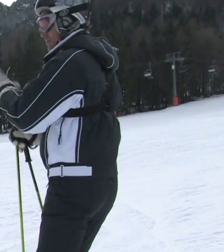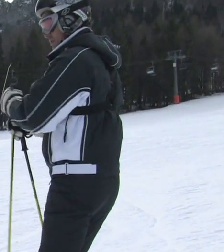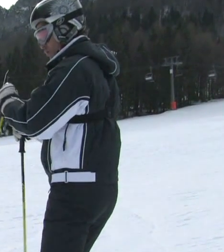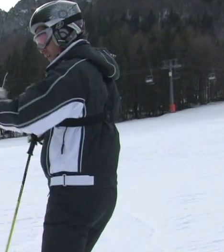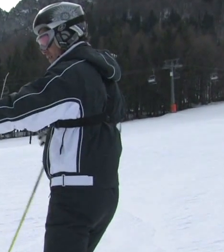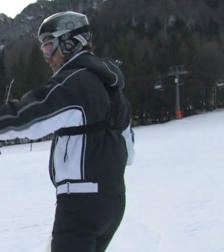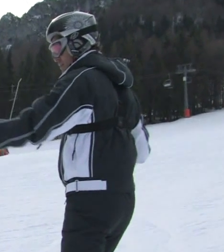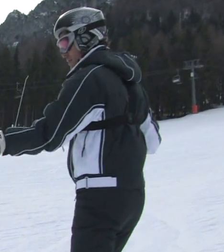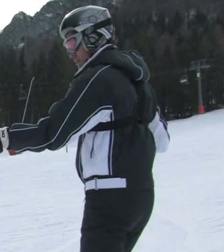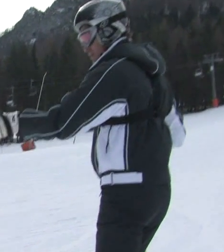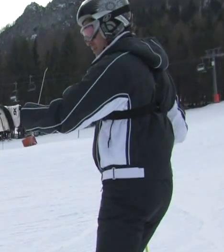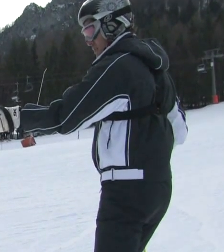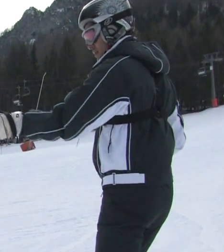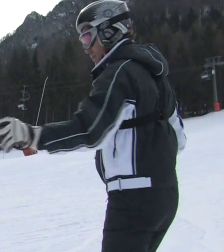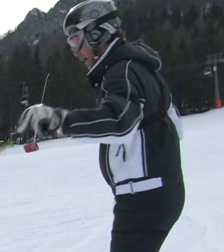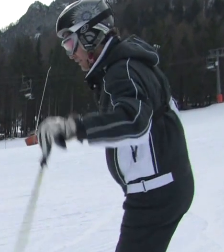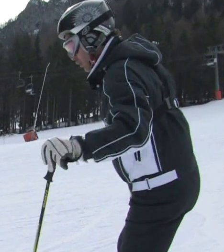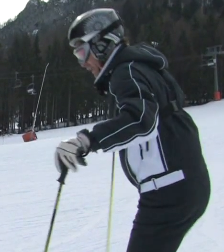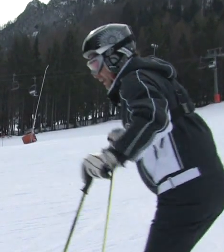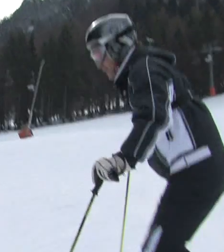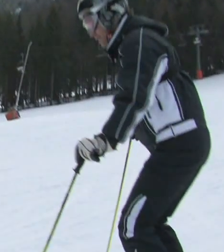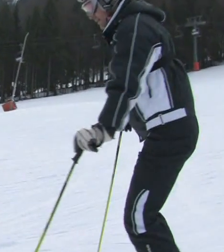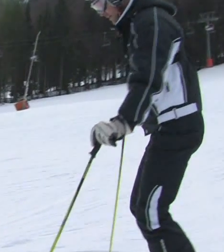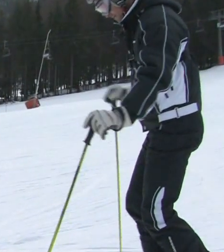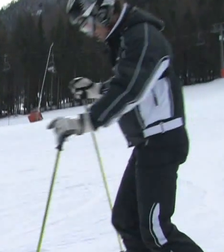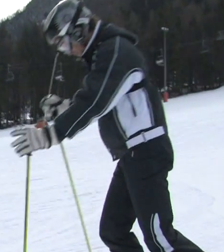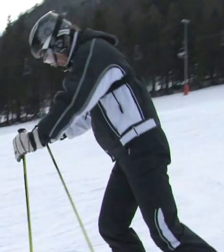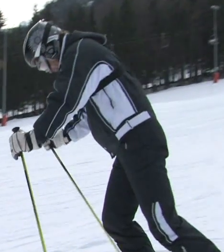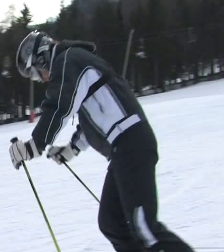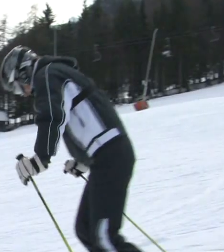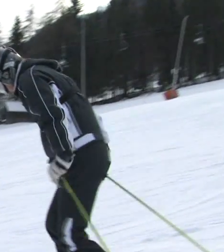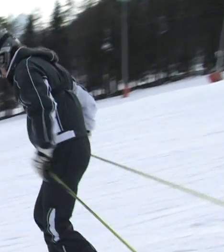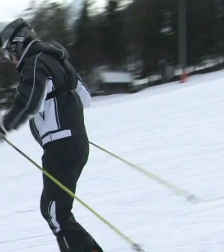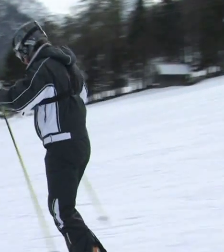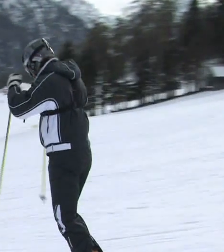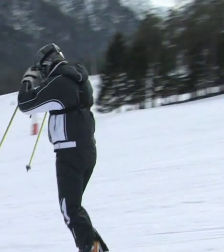Pravi smer. Takole. Tako je, kar pej. Dolge, ne? Ja, dolge.